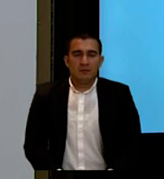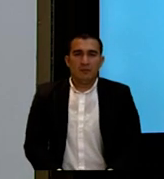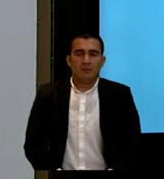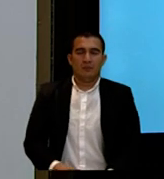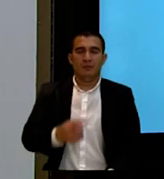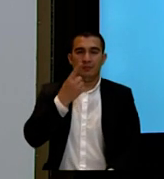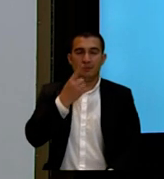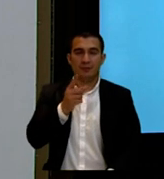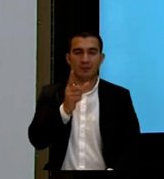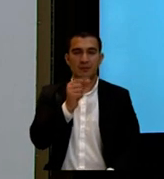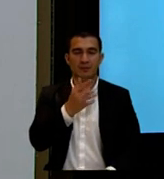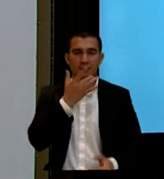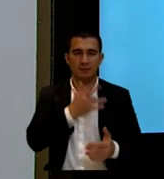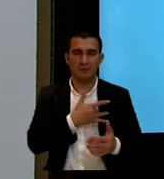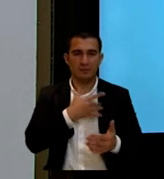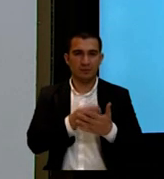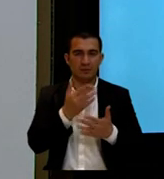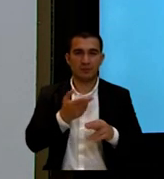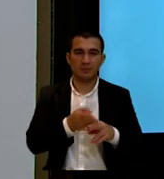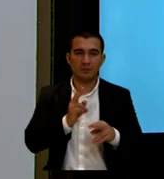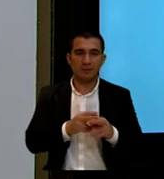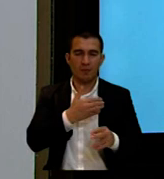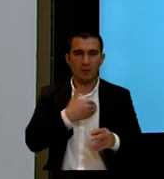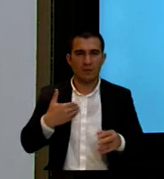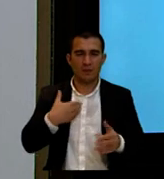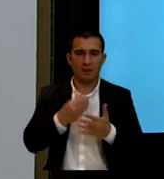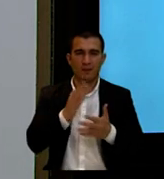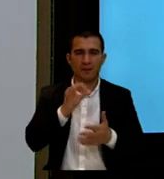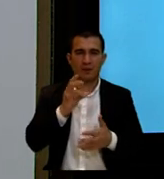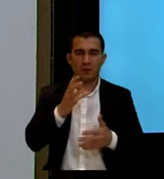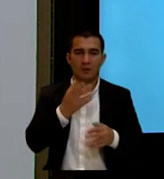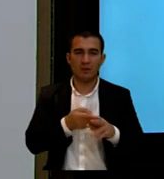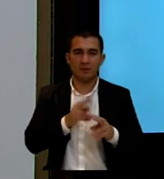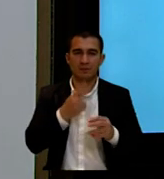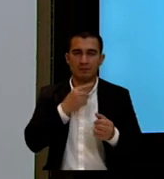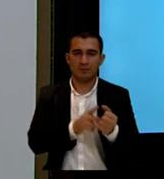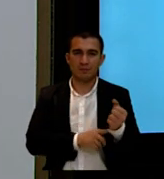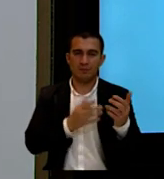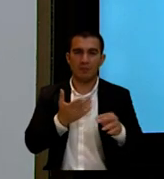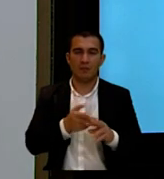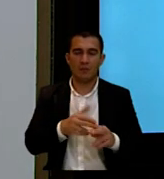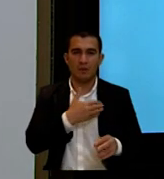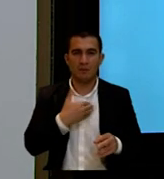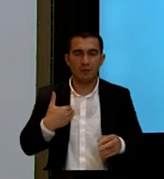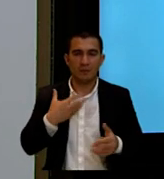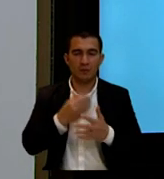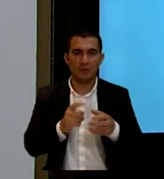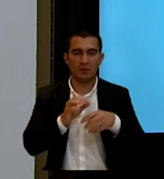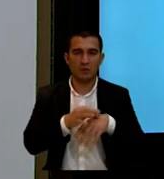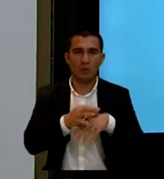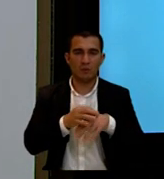1 juft o'pka teri arteriyalari orqali venos qon o'pka va teriga